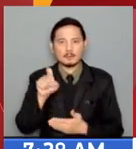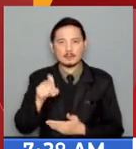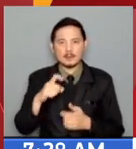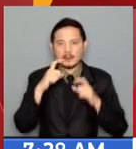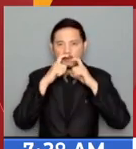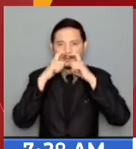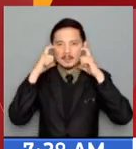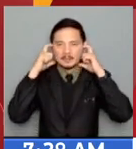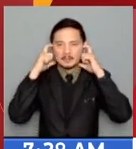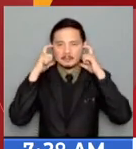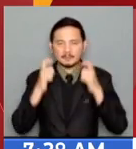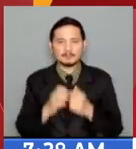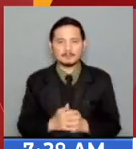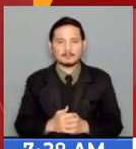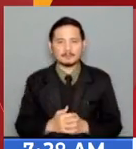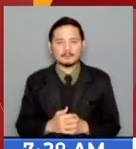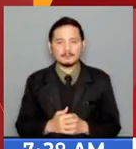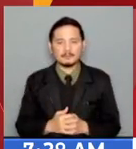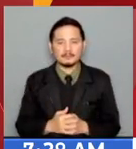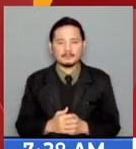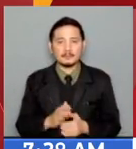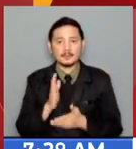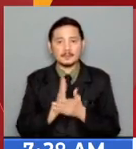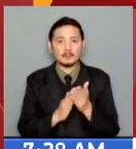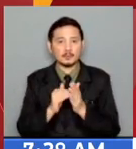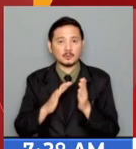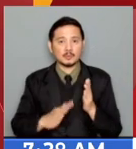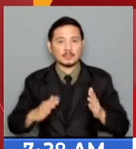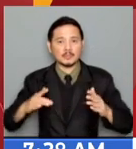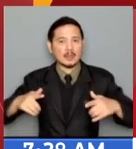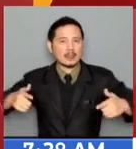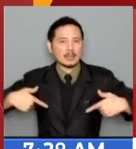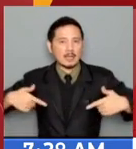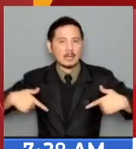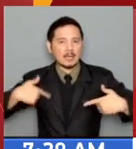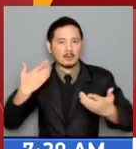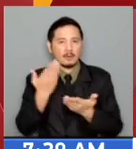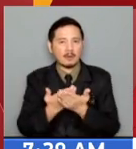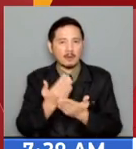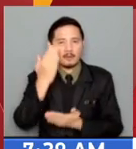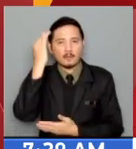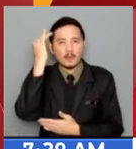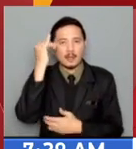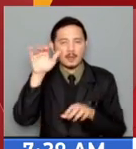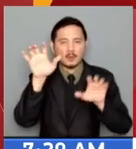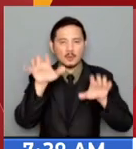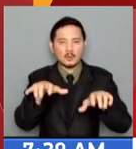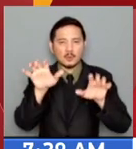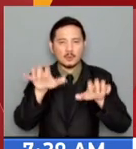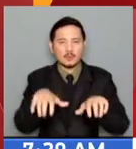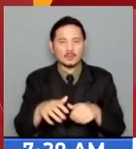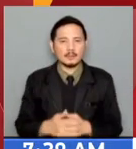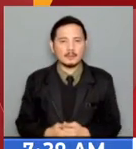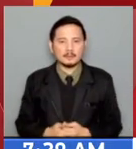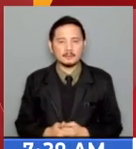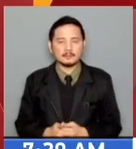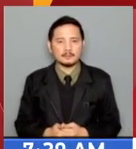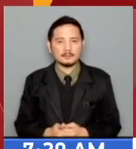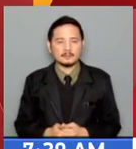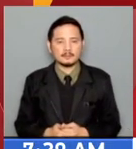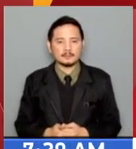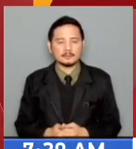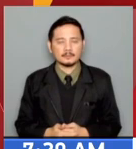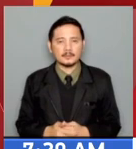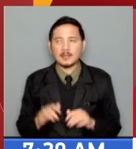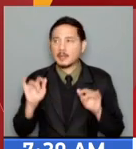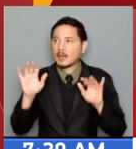ibang mga estudyante na late nakapasok dahil nga sa masamang panahon na nararanasan dito. Tumigil na yung mahinang pag-ulan na naranasan dito